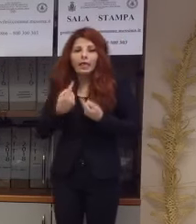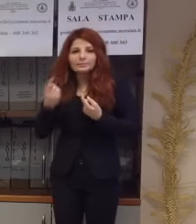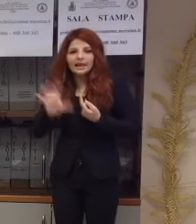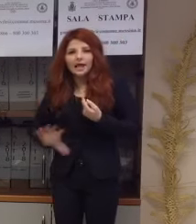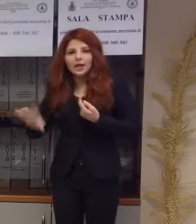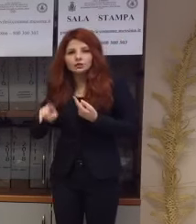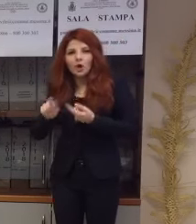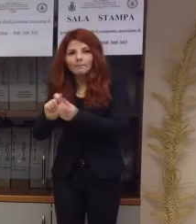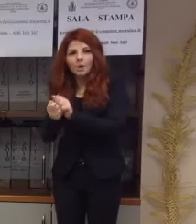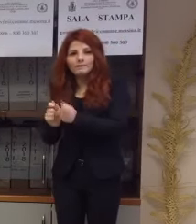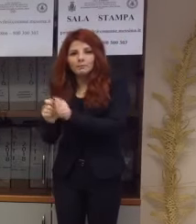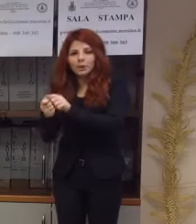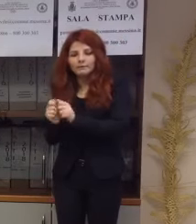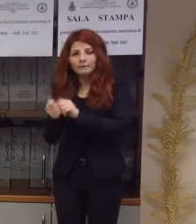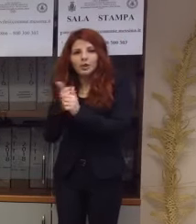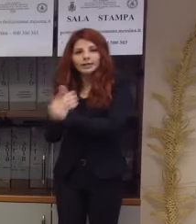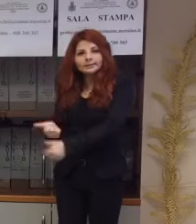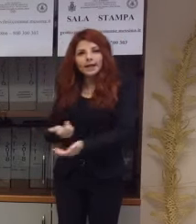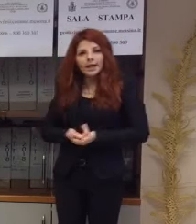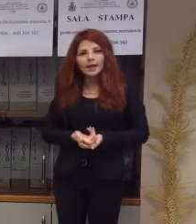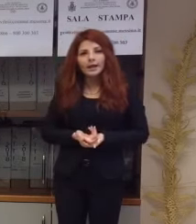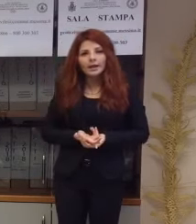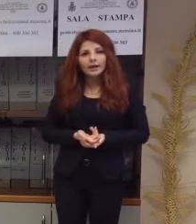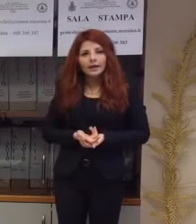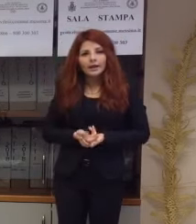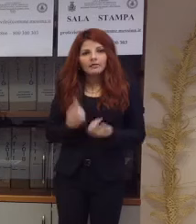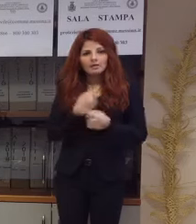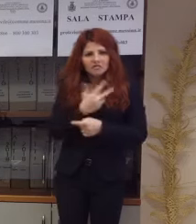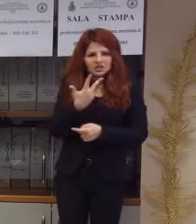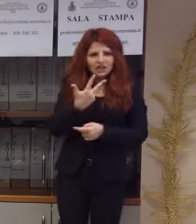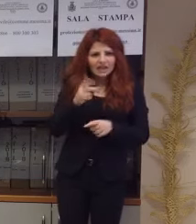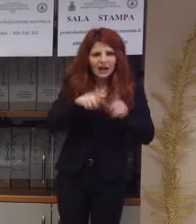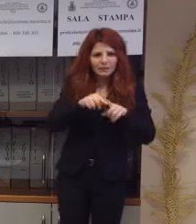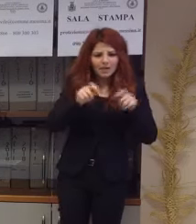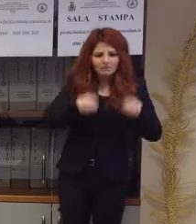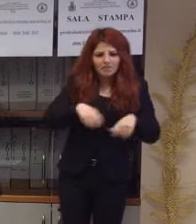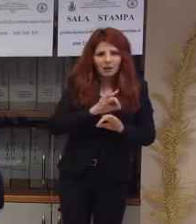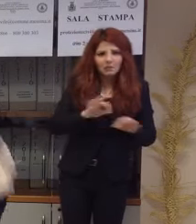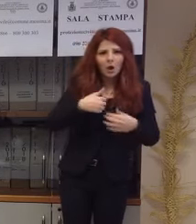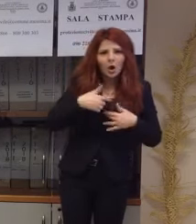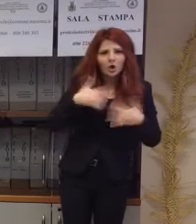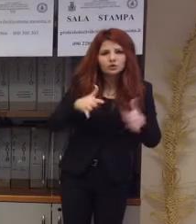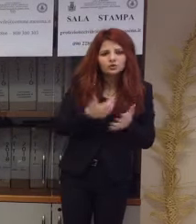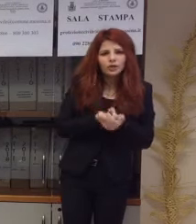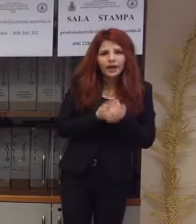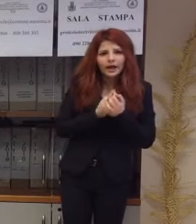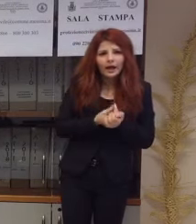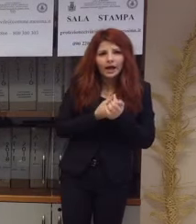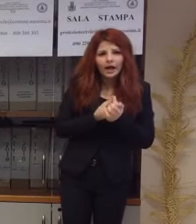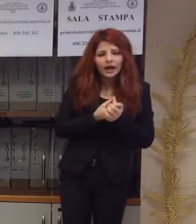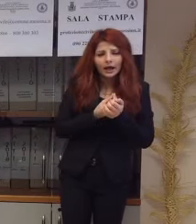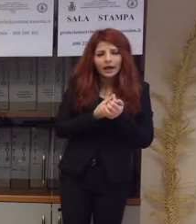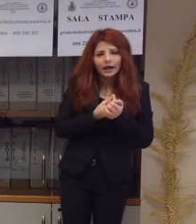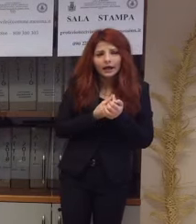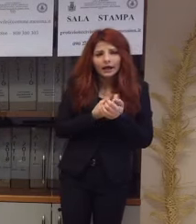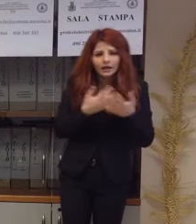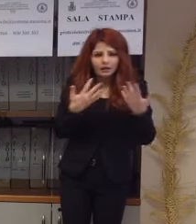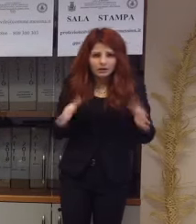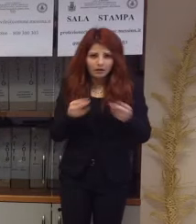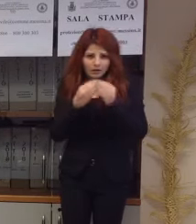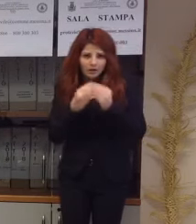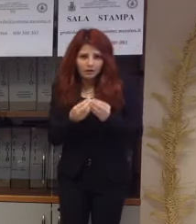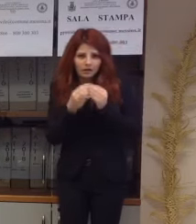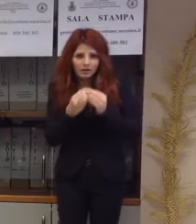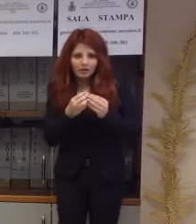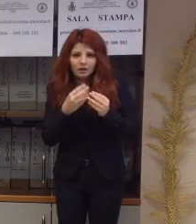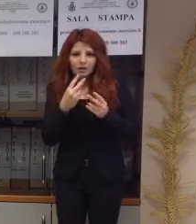ancora aspettiamo i soldini, ma intanto stiamo andando avanti, perché i 39 milioni e 3 l'abbiamo noi individuati in una manovra complessiva. Portatemi una